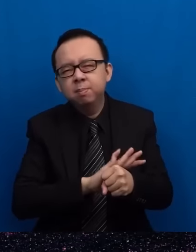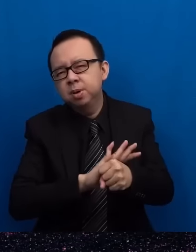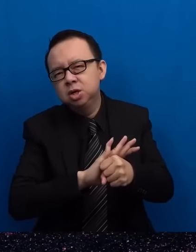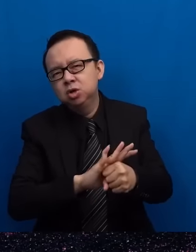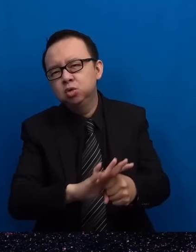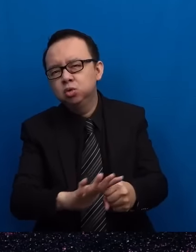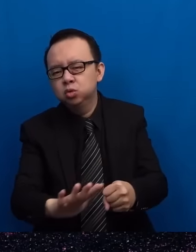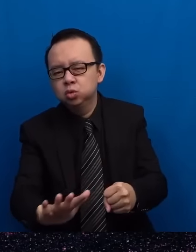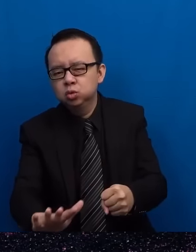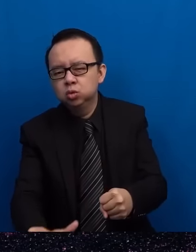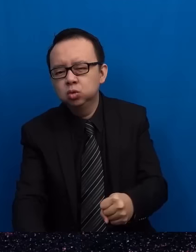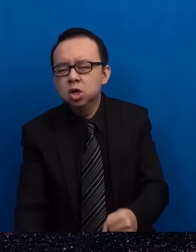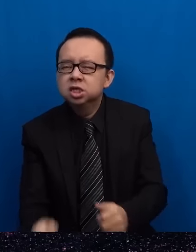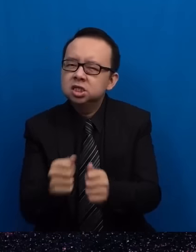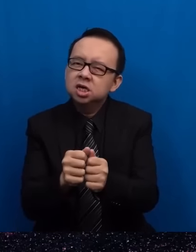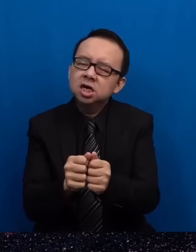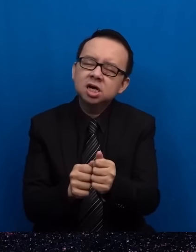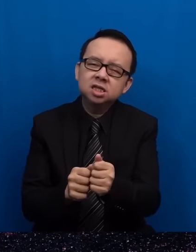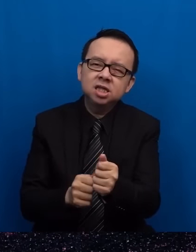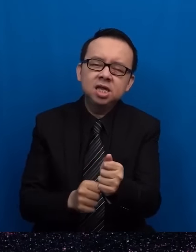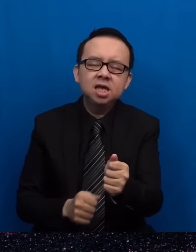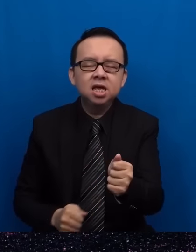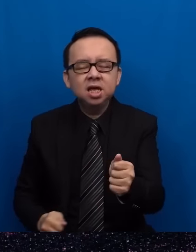sejahtera penuh